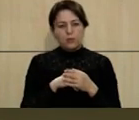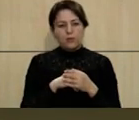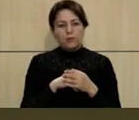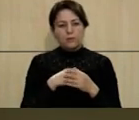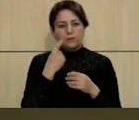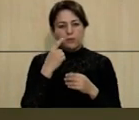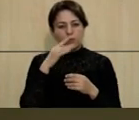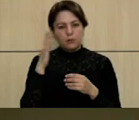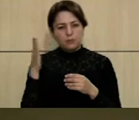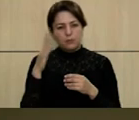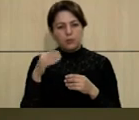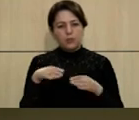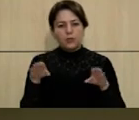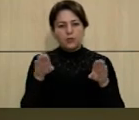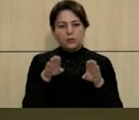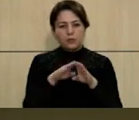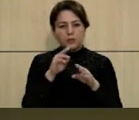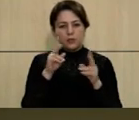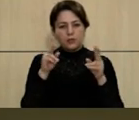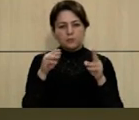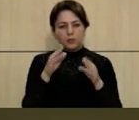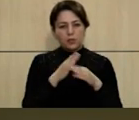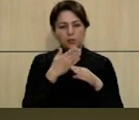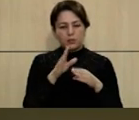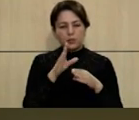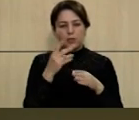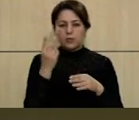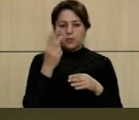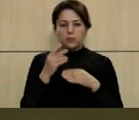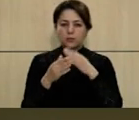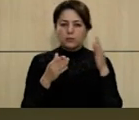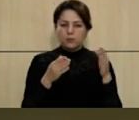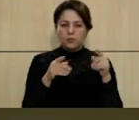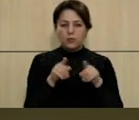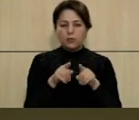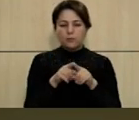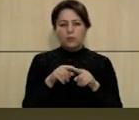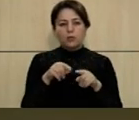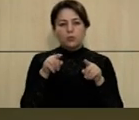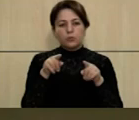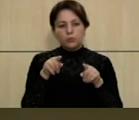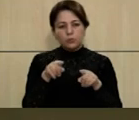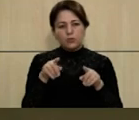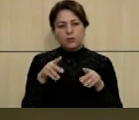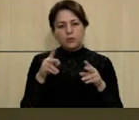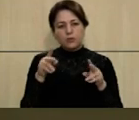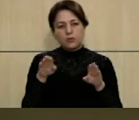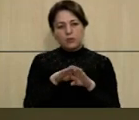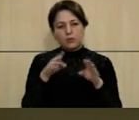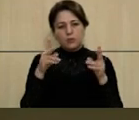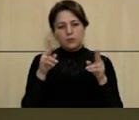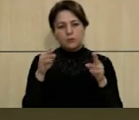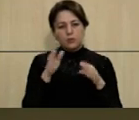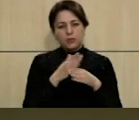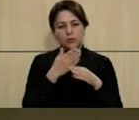bir tomonidan teng kesmalar ajratsa, mana ikkinchi tomonidan ham xuddi shunday teng kesmalarga